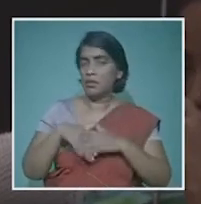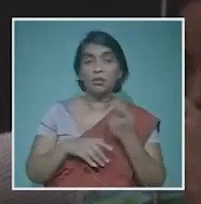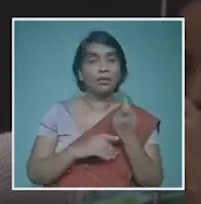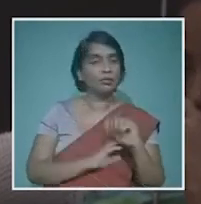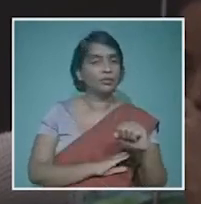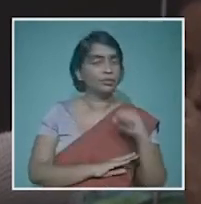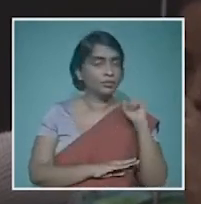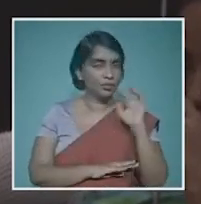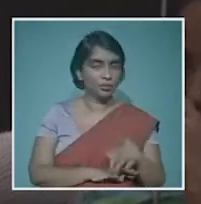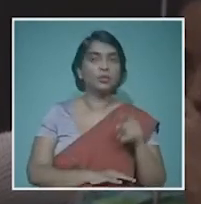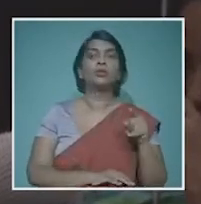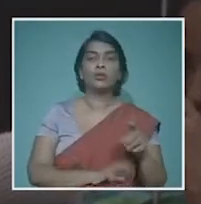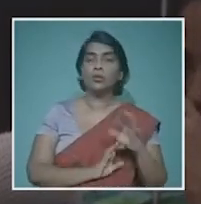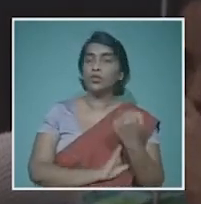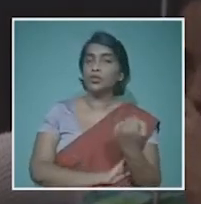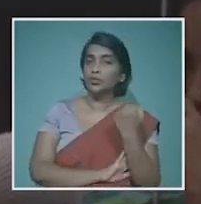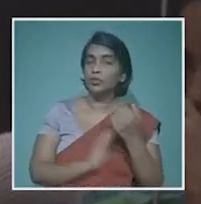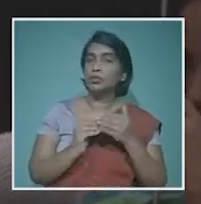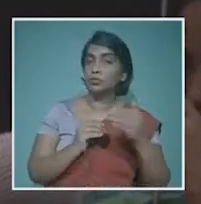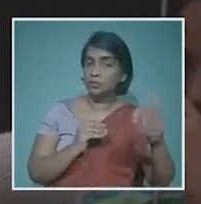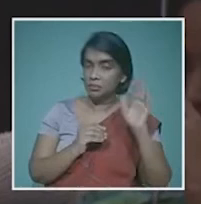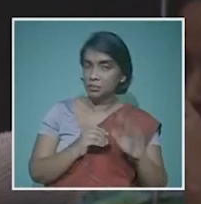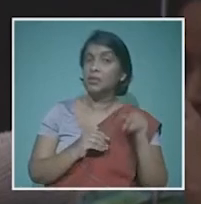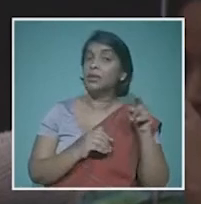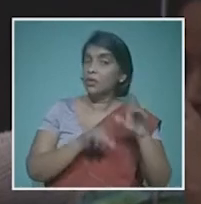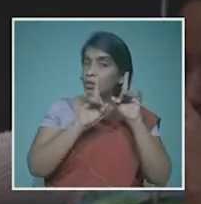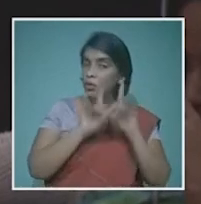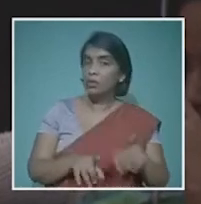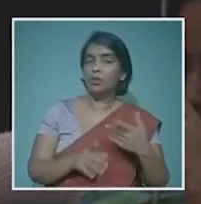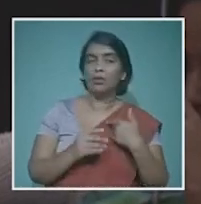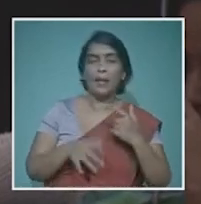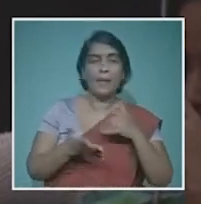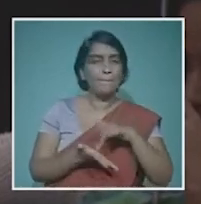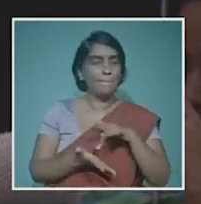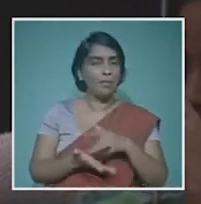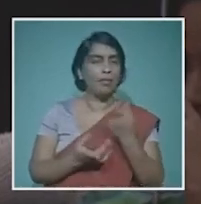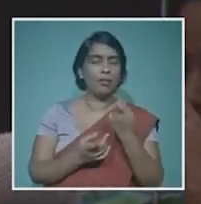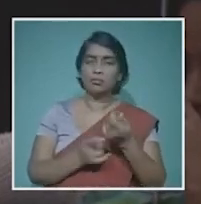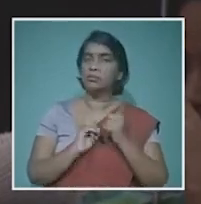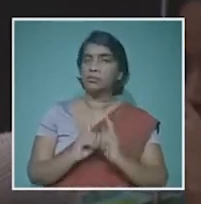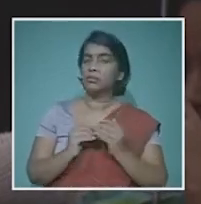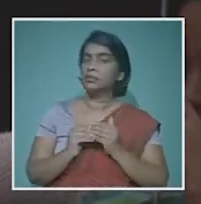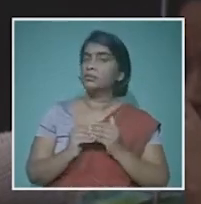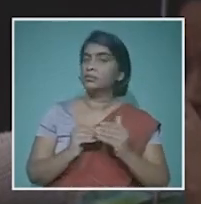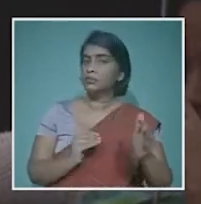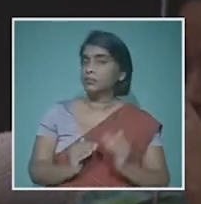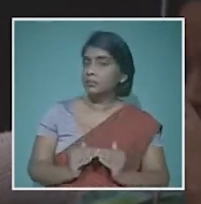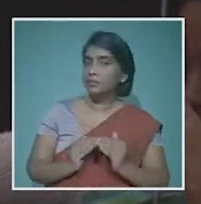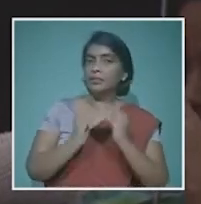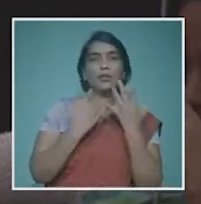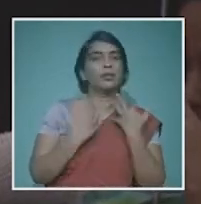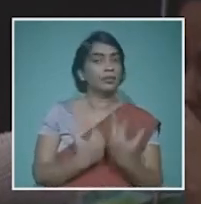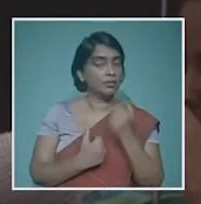ඇති හැකියාව ශක්තිමත් කිරීමට සහ එමගින් මැදිකාලීන ආර්ථිකයේ අඛණ්ඩ ප්‍රගතියක් අත්පත්